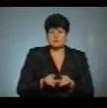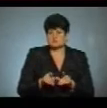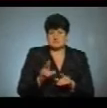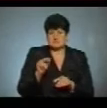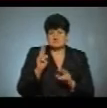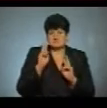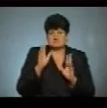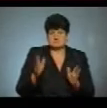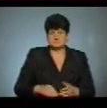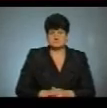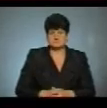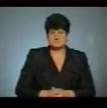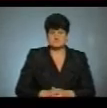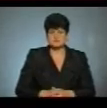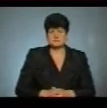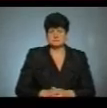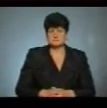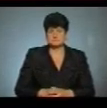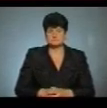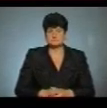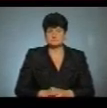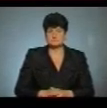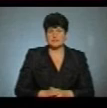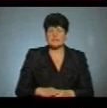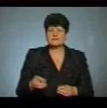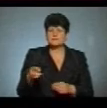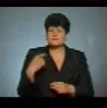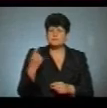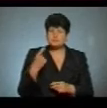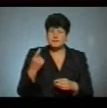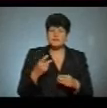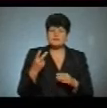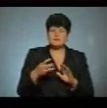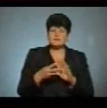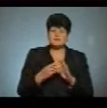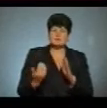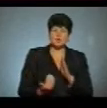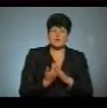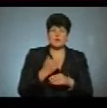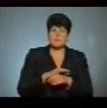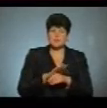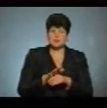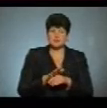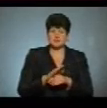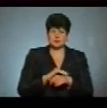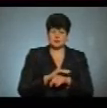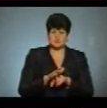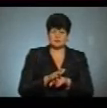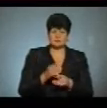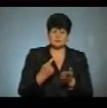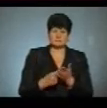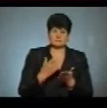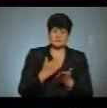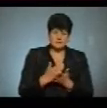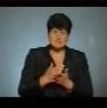статистики в закладі немає. На Тернопільщині 28 нових лабораторно підтверджених випадків коронавірусу за добу.